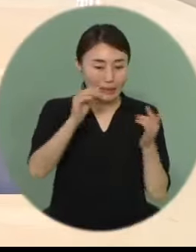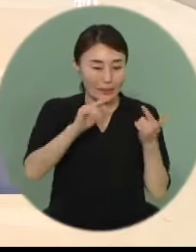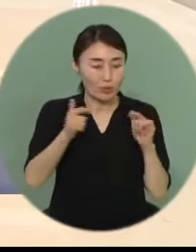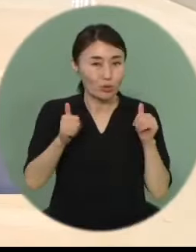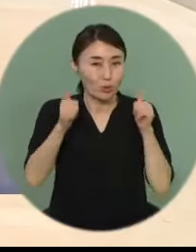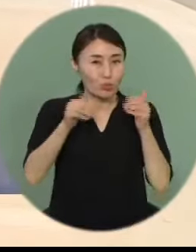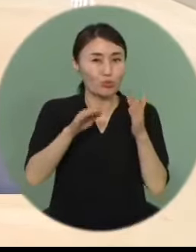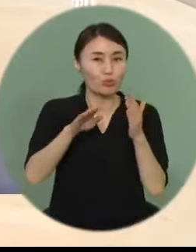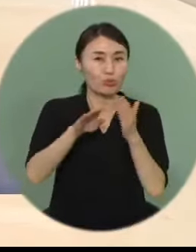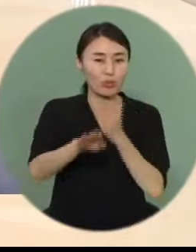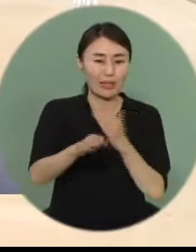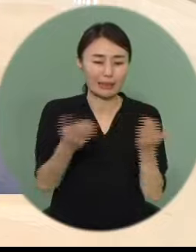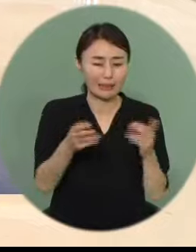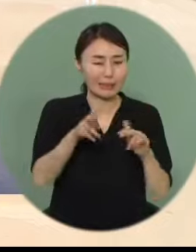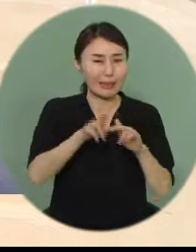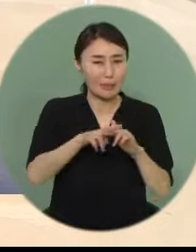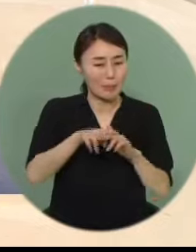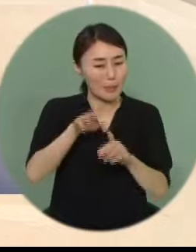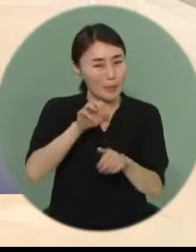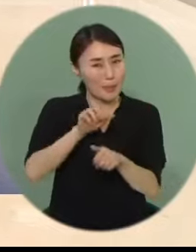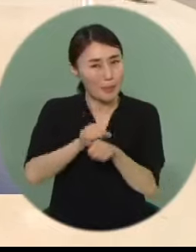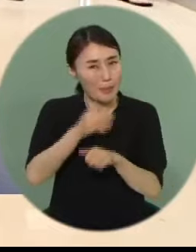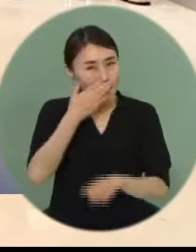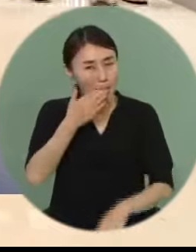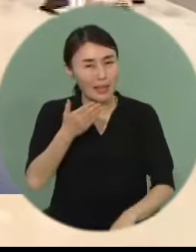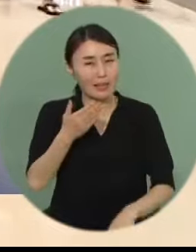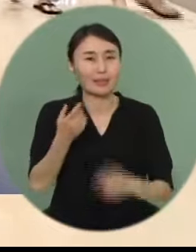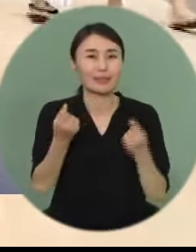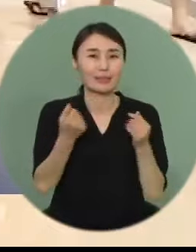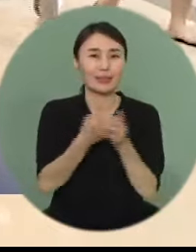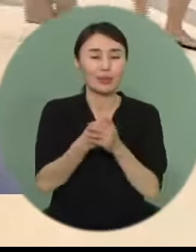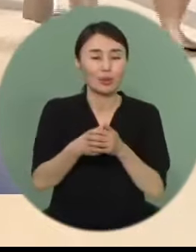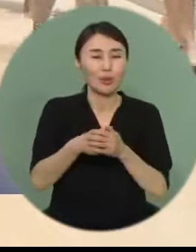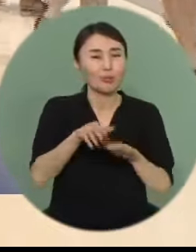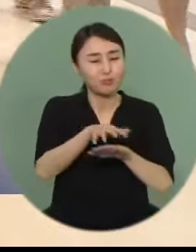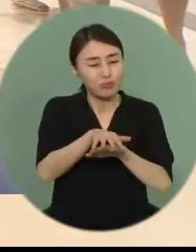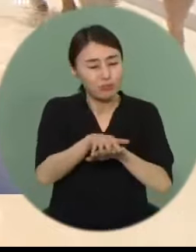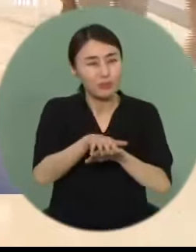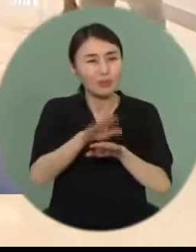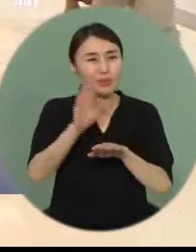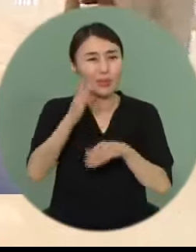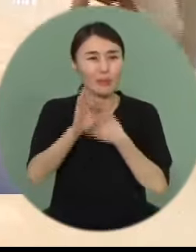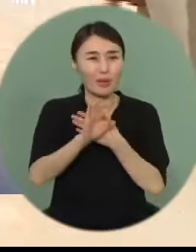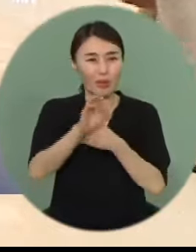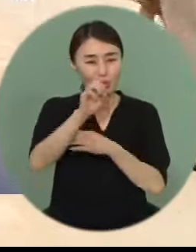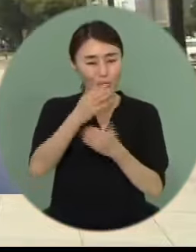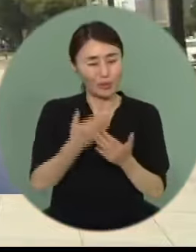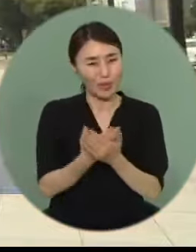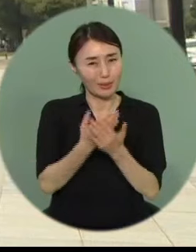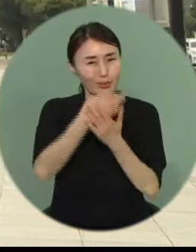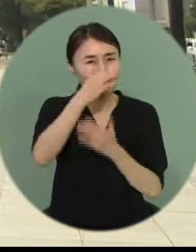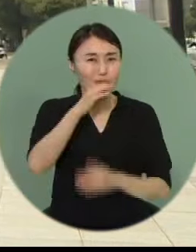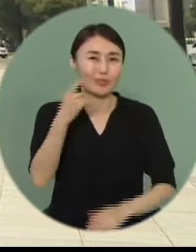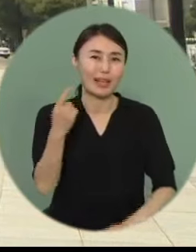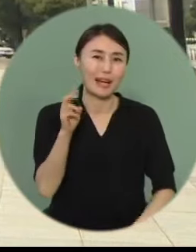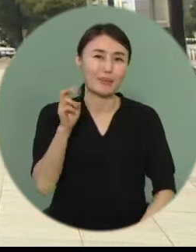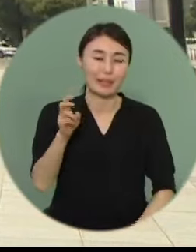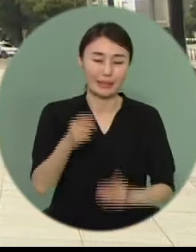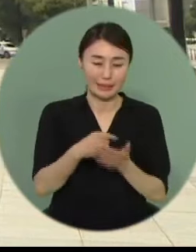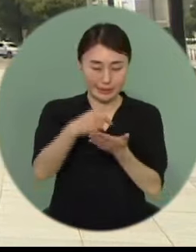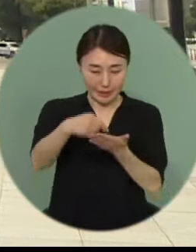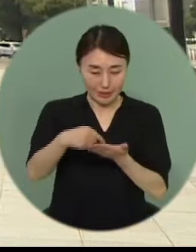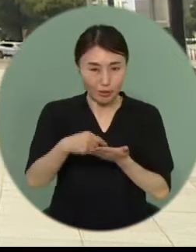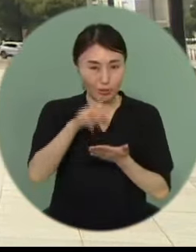졸업한 사람들도 취업을 또 많이 할 수 있을 것 같고요. 그리고 인프라가 좀 생기면은 광주 발전에 도움이 될 것 같아서. 제안서를